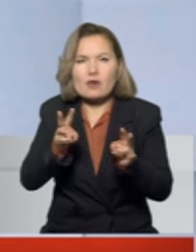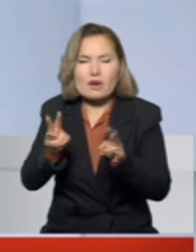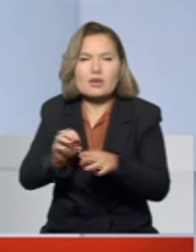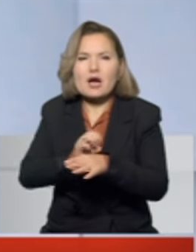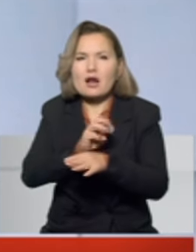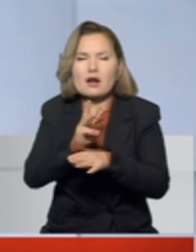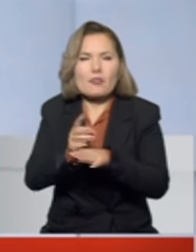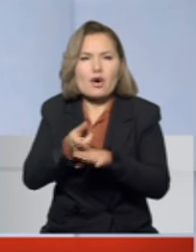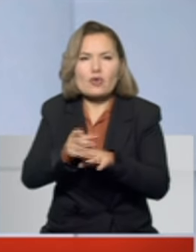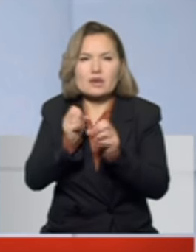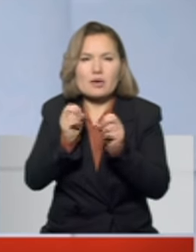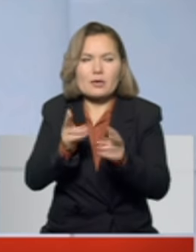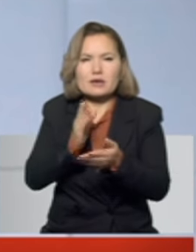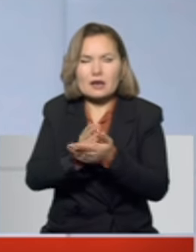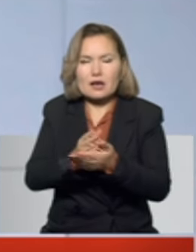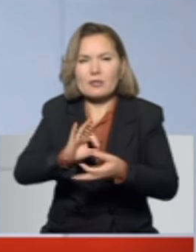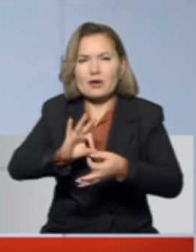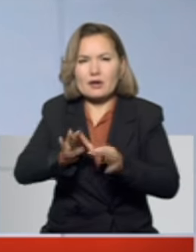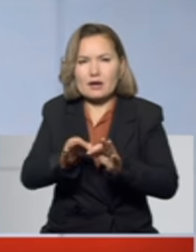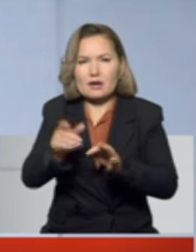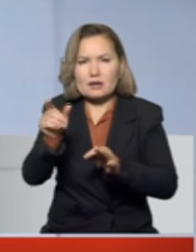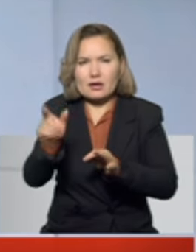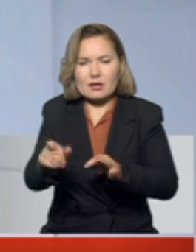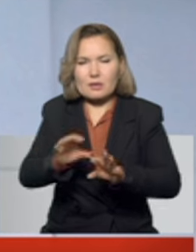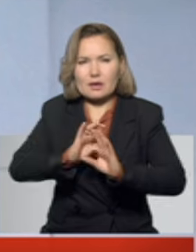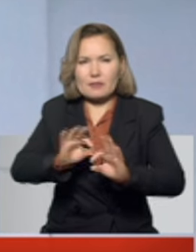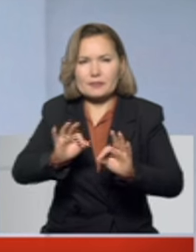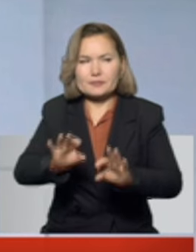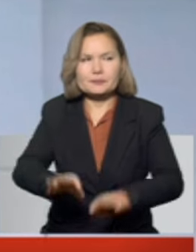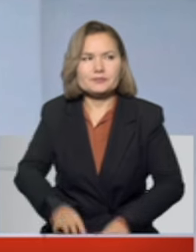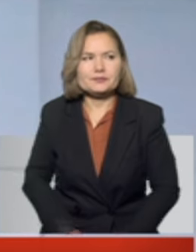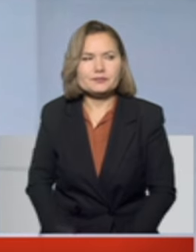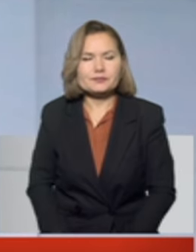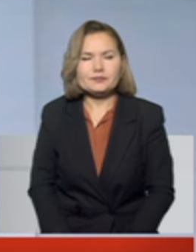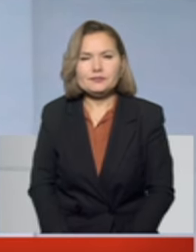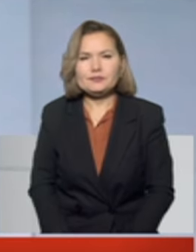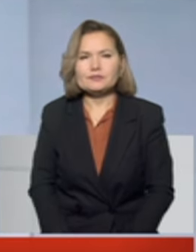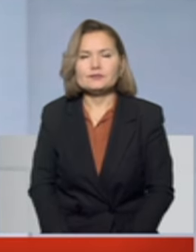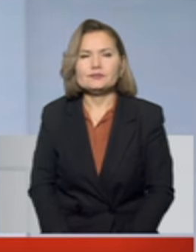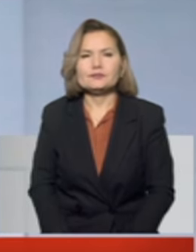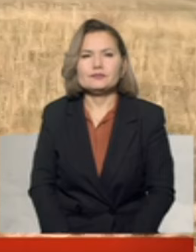мүмкіндік тумақ. Тараптарды әріптесім Айнұр Әбілқасымқызы тыңдап келген болатын.